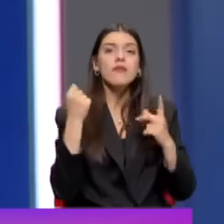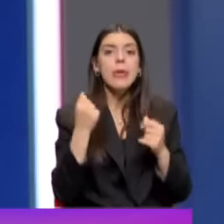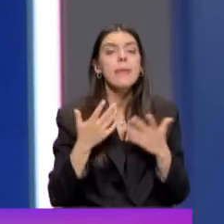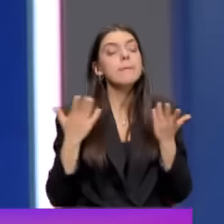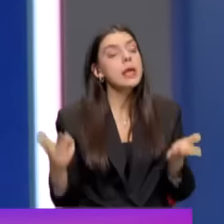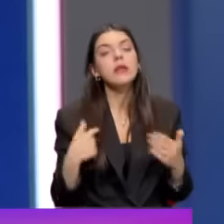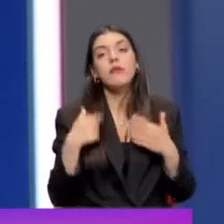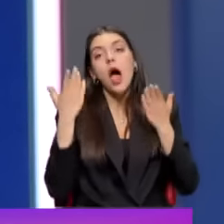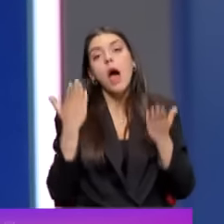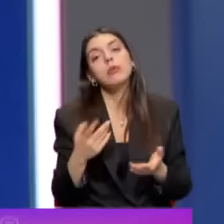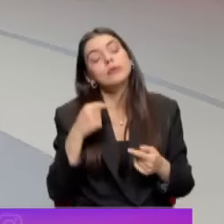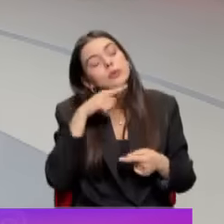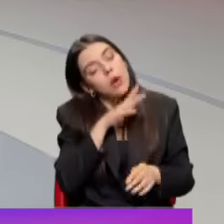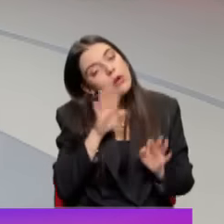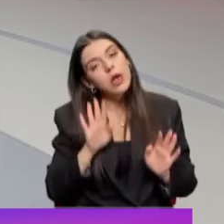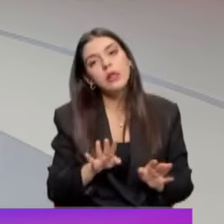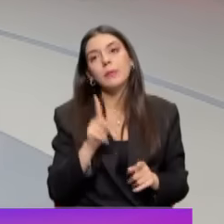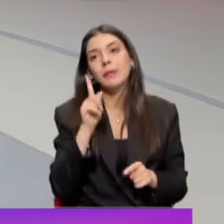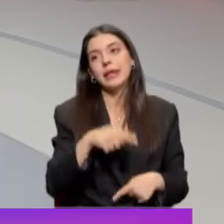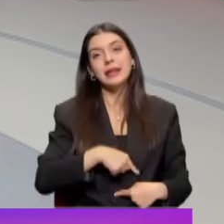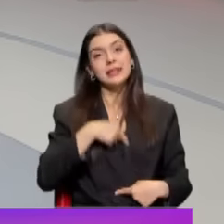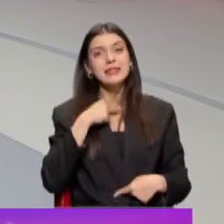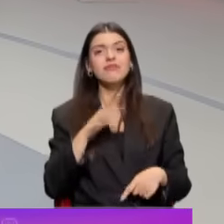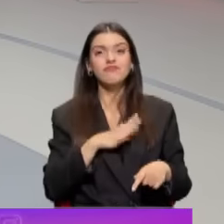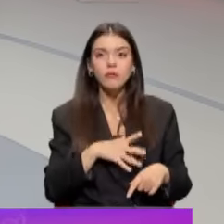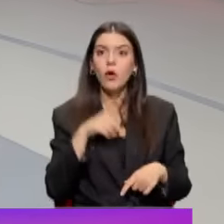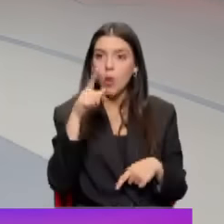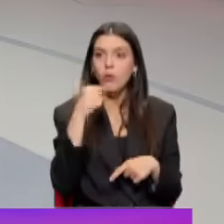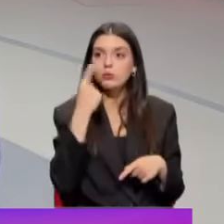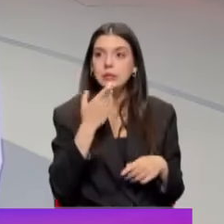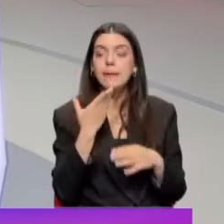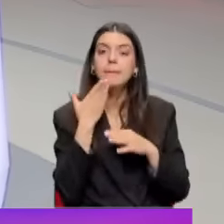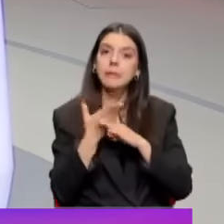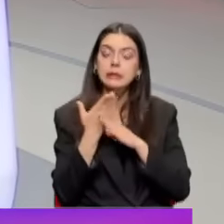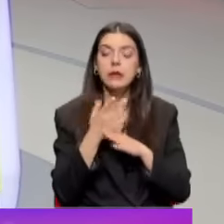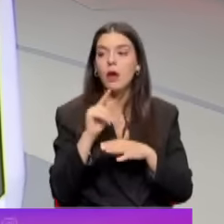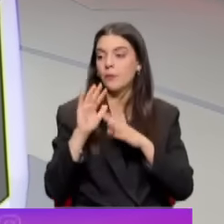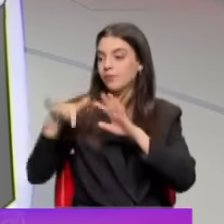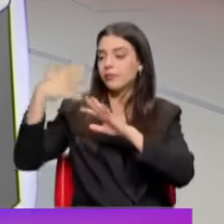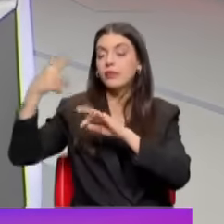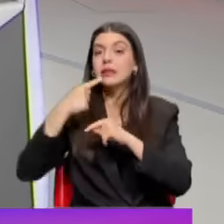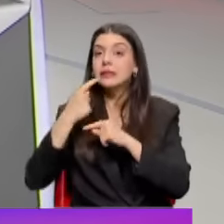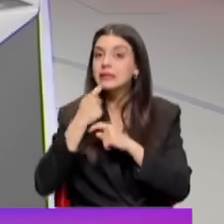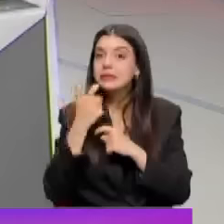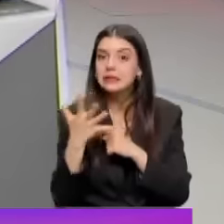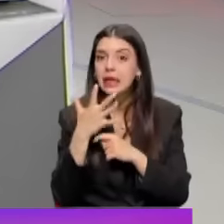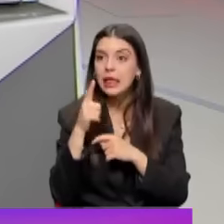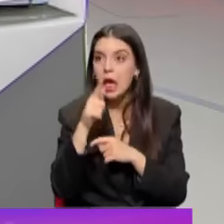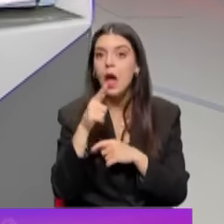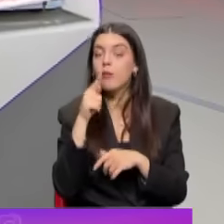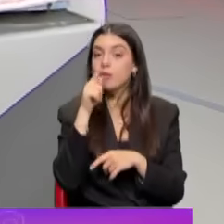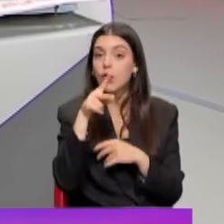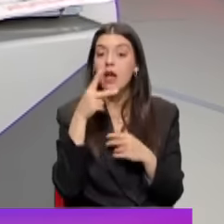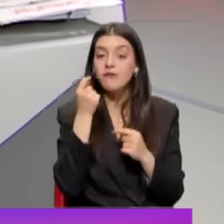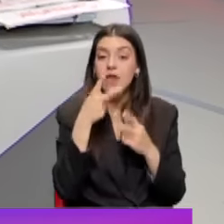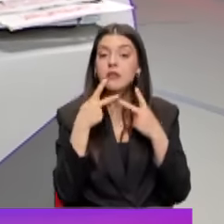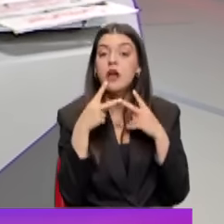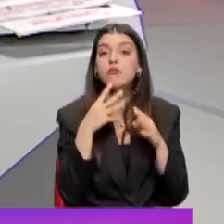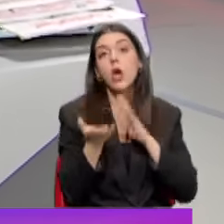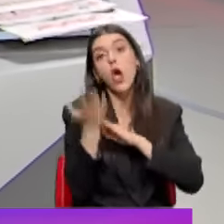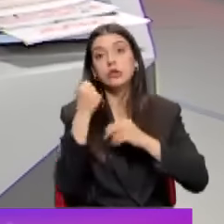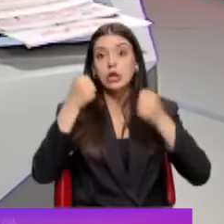kabul etmek zorundayız gibi bir his de hakim O nedenle mesela gelecek senelerde ya bu fiyatlar açıklanmadan miting yapmalıyız gibi